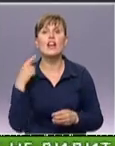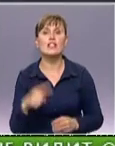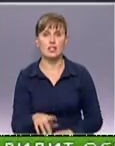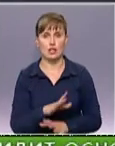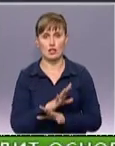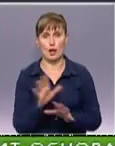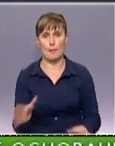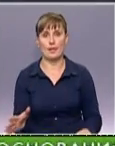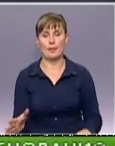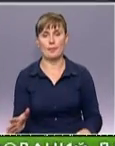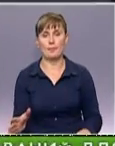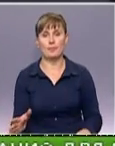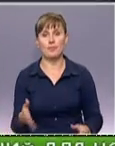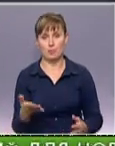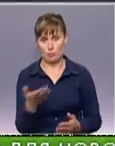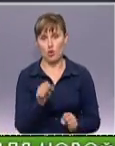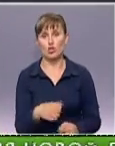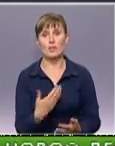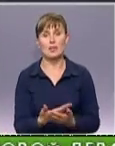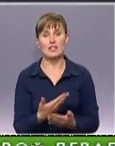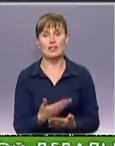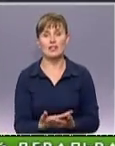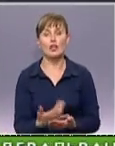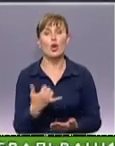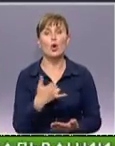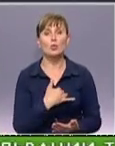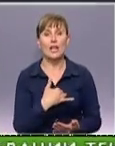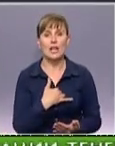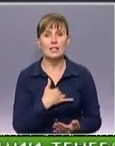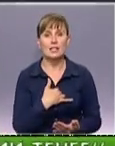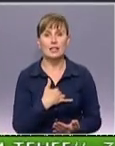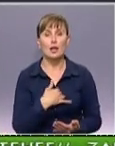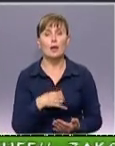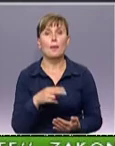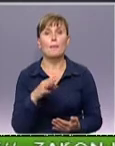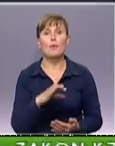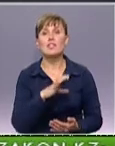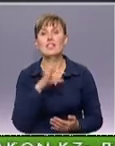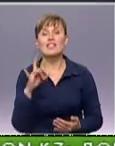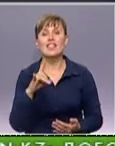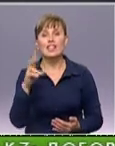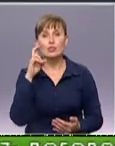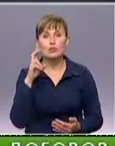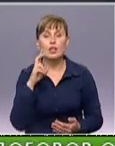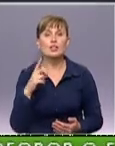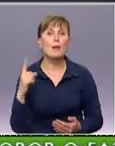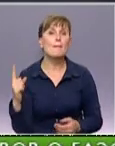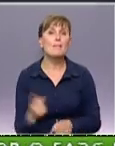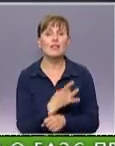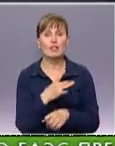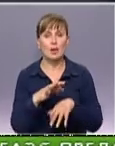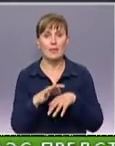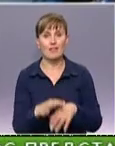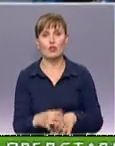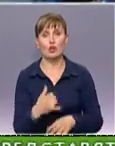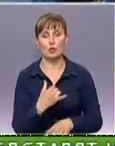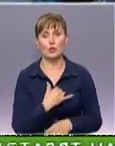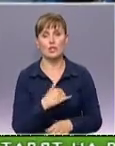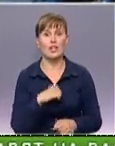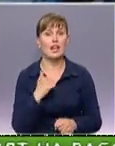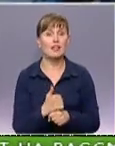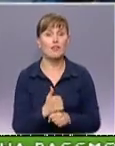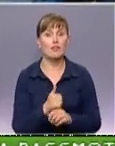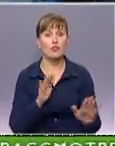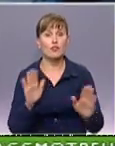была. Можете представить, она у нас в постсоветских государствах впервые проводится у нас. Главным